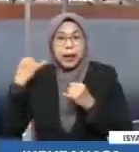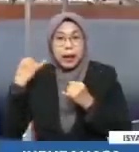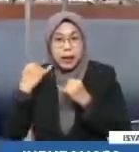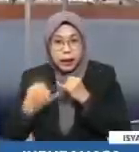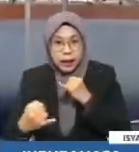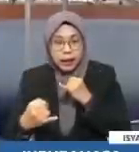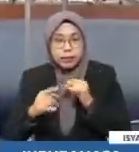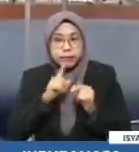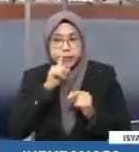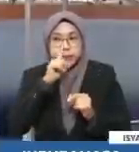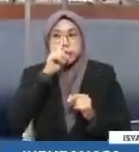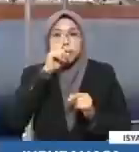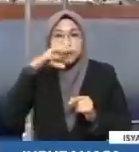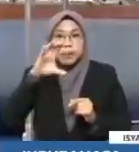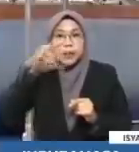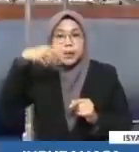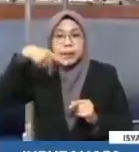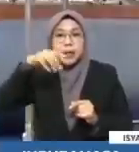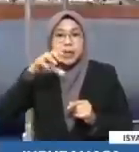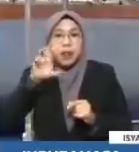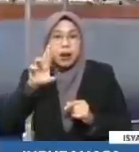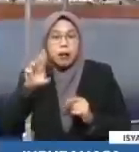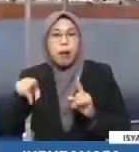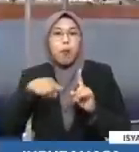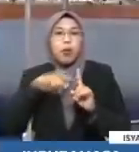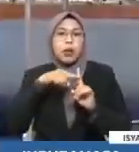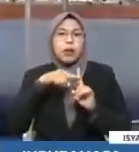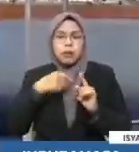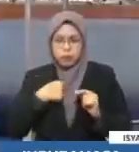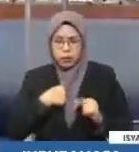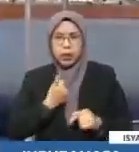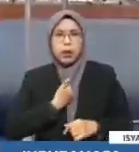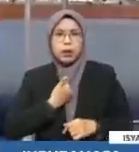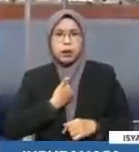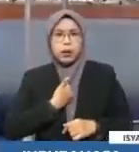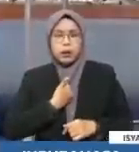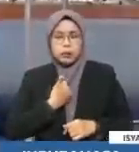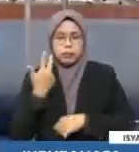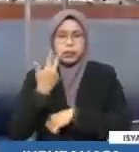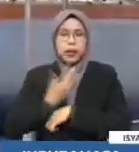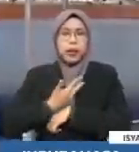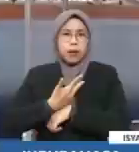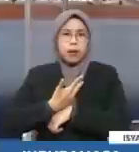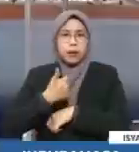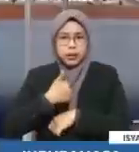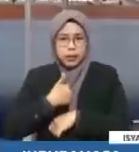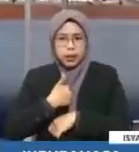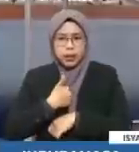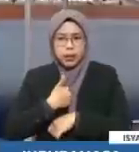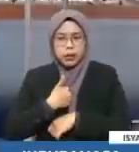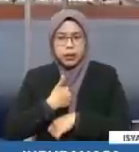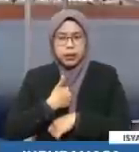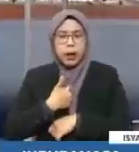bila VCR positif dan pengalaman ini saya lalui sendiri tiga kali saya mengalami